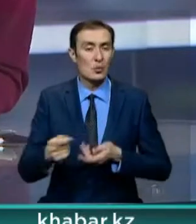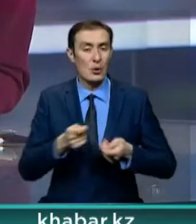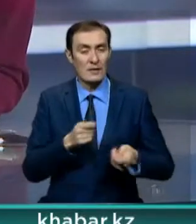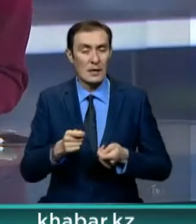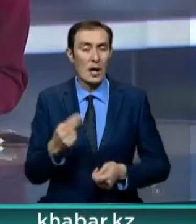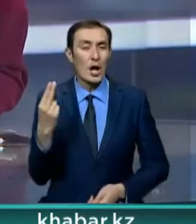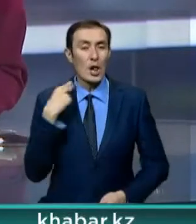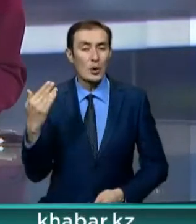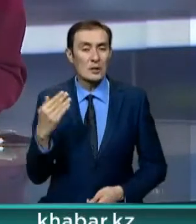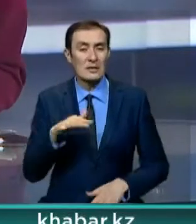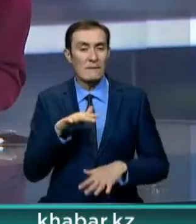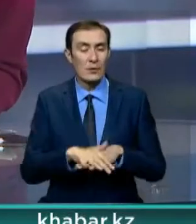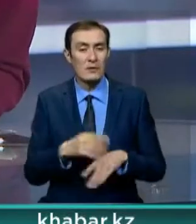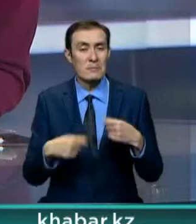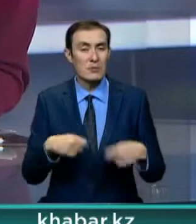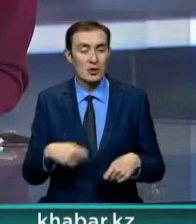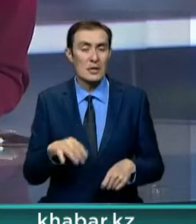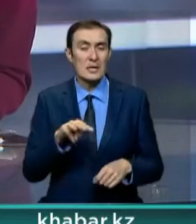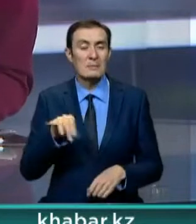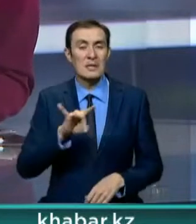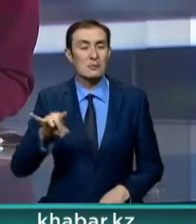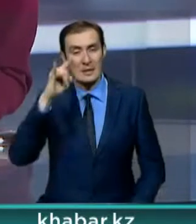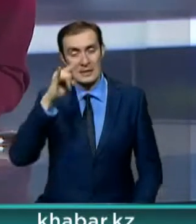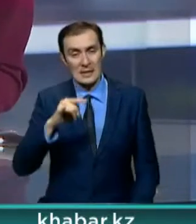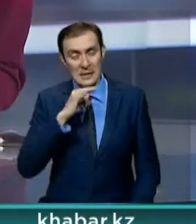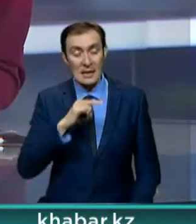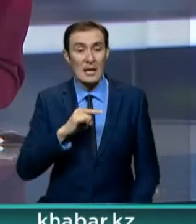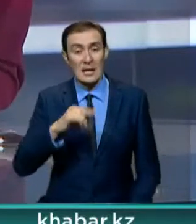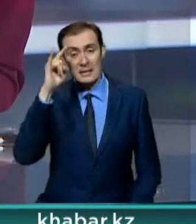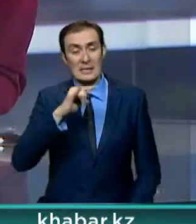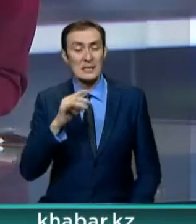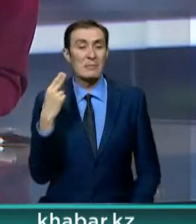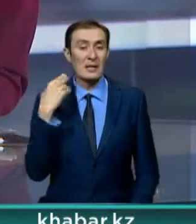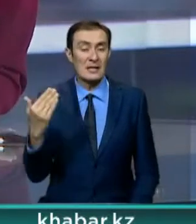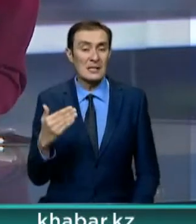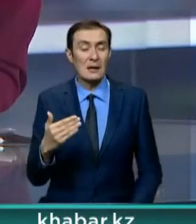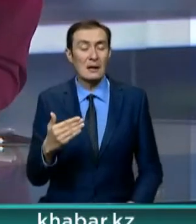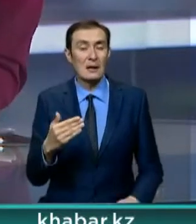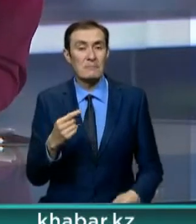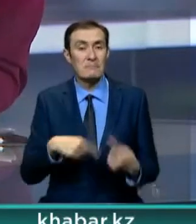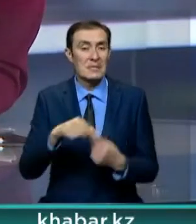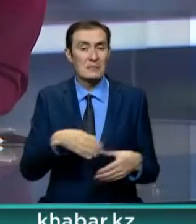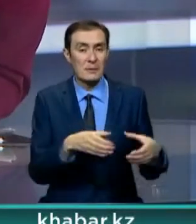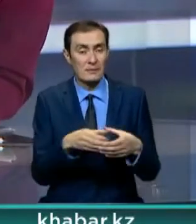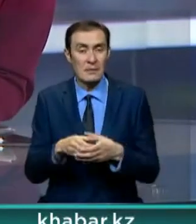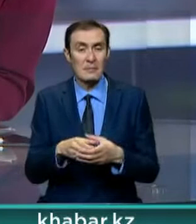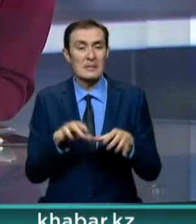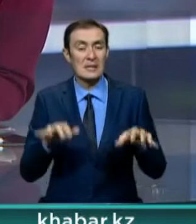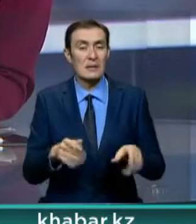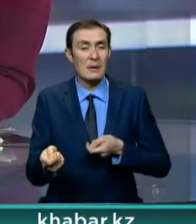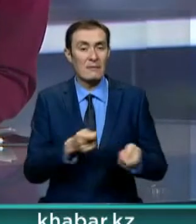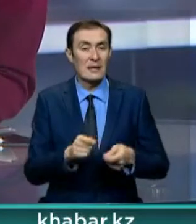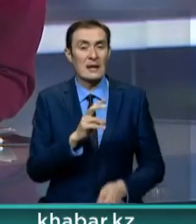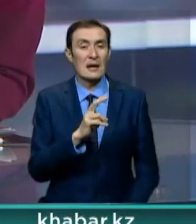участие руководство Лондонской фондовой биржи и МИД Республики Казахстан, казахстанских и британских деловых кругов. Председатель правления АО